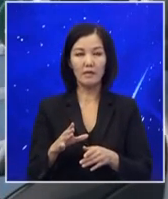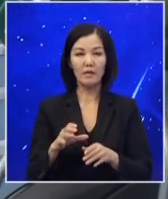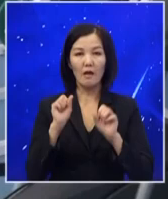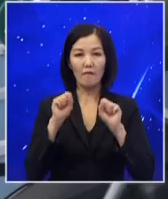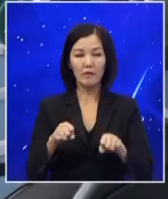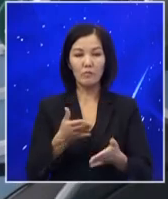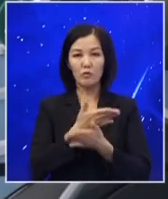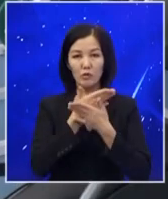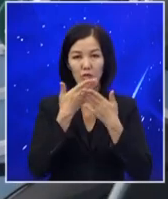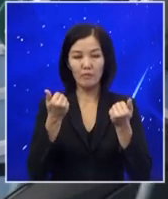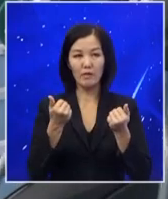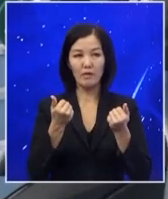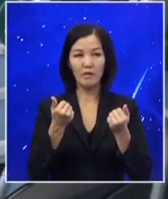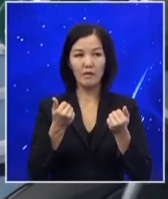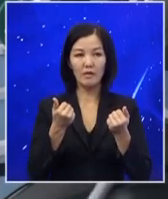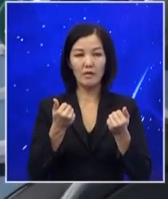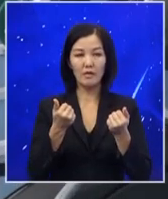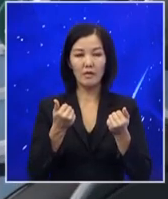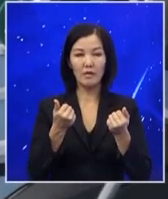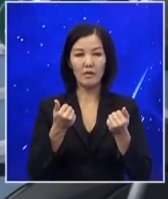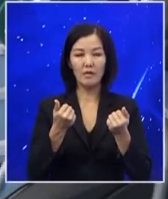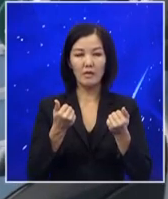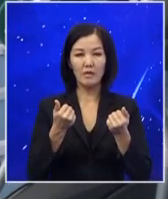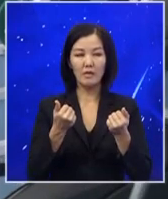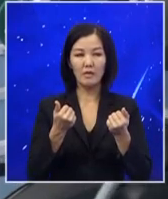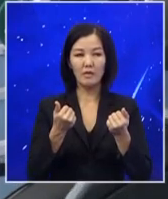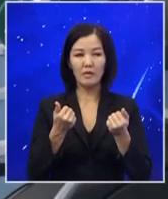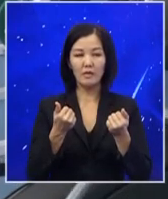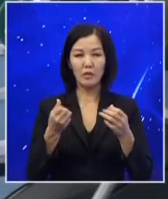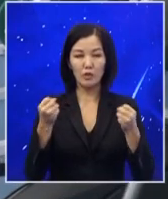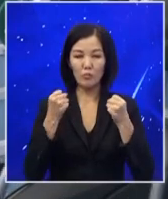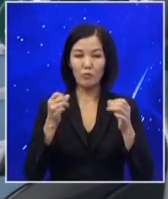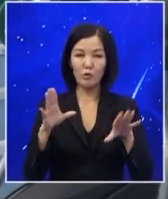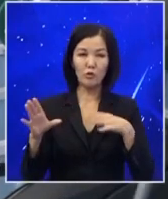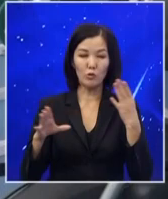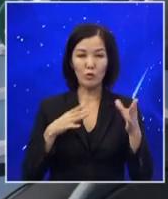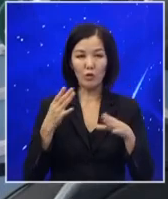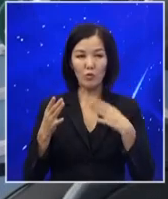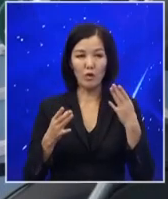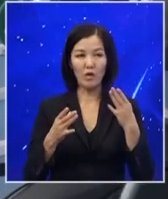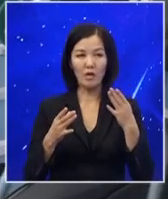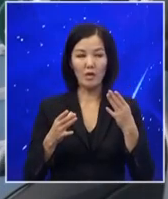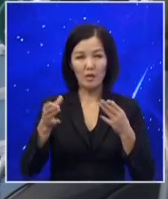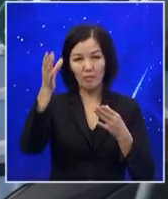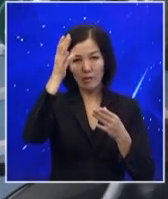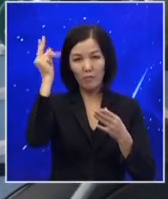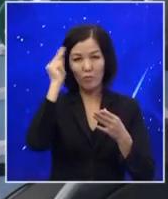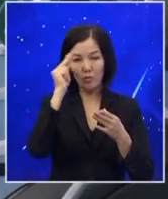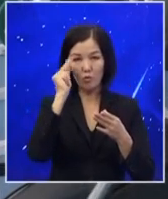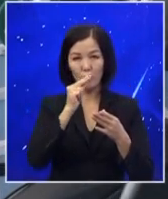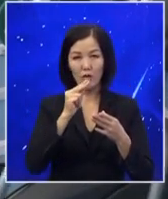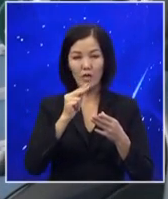болған жоқ. Балалардың салауатты өмір салтын қалыптастыруға және спортпен шұғылдануға білімді болуына үлкен ықпал